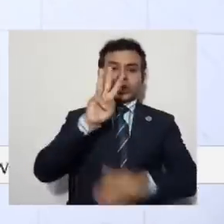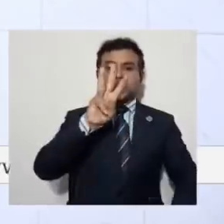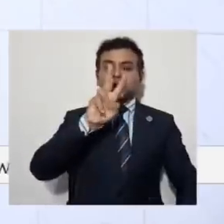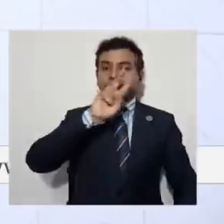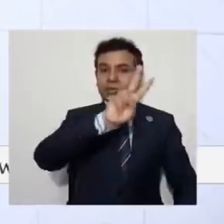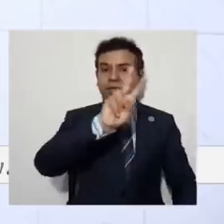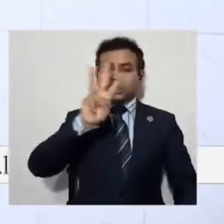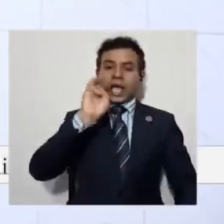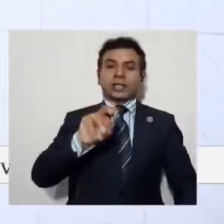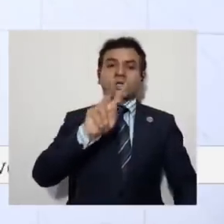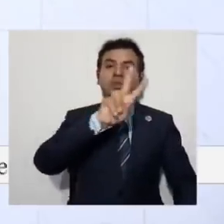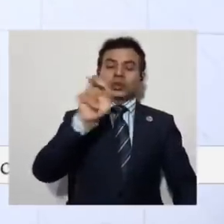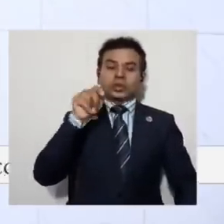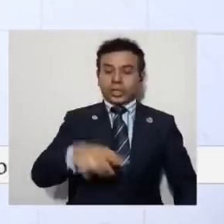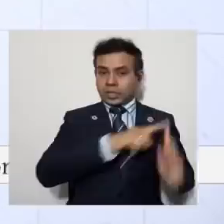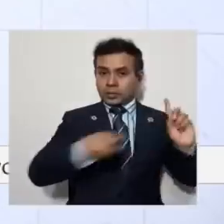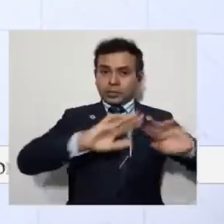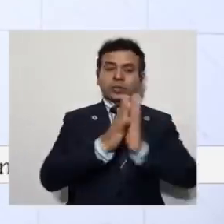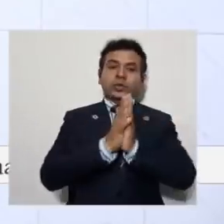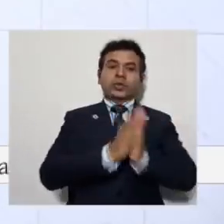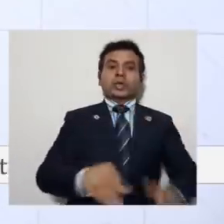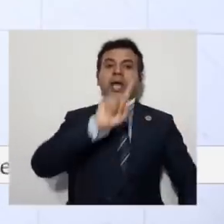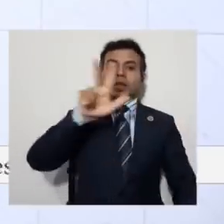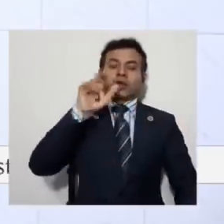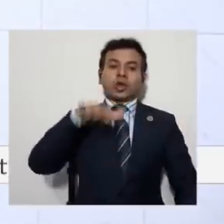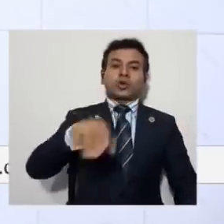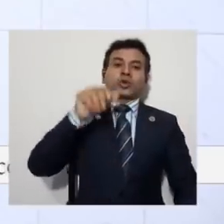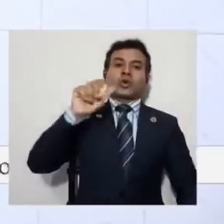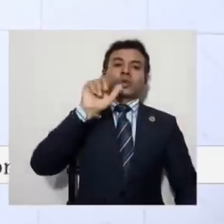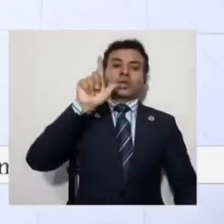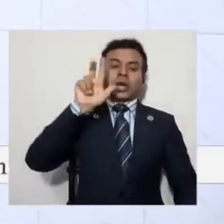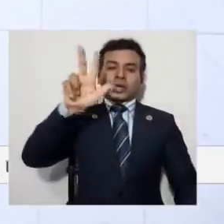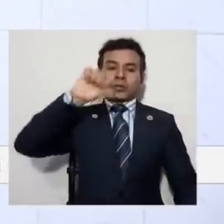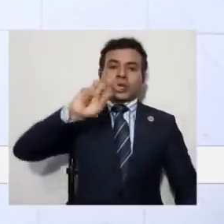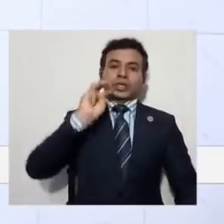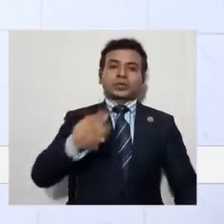সামগ্রী 24 ঘন্টায় নতুন করে সংযোজিত হয়েছে 23,200টি, এবং এ পর্যন্ত